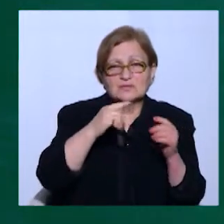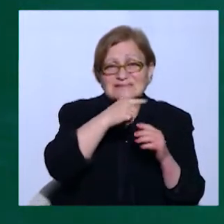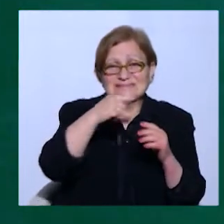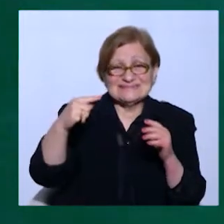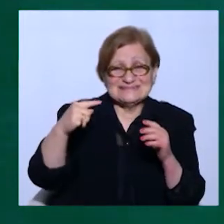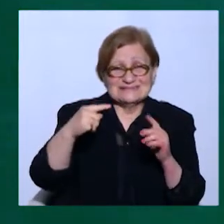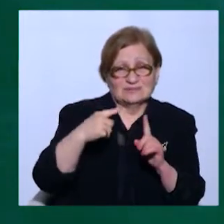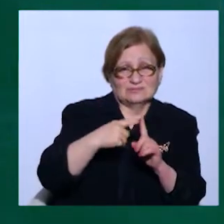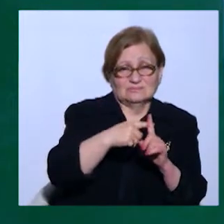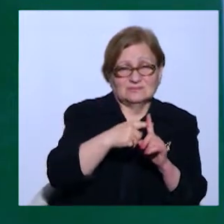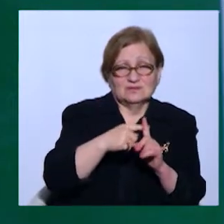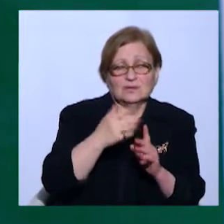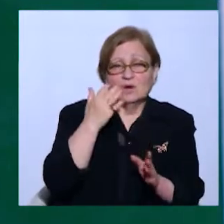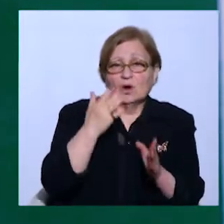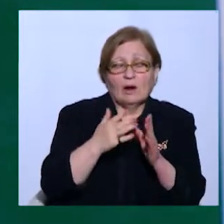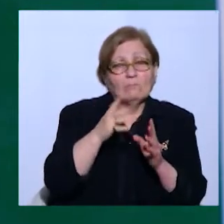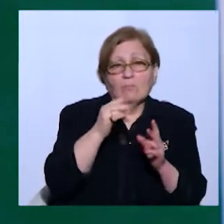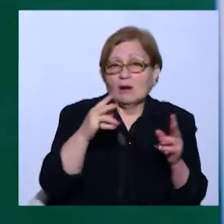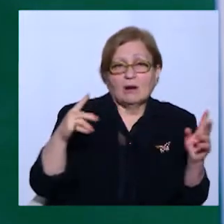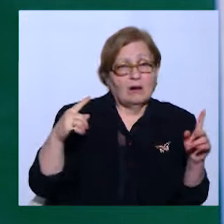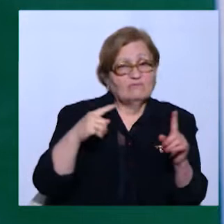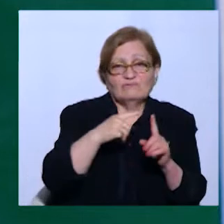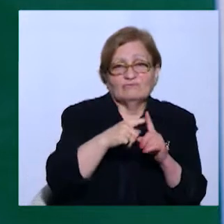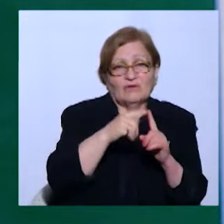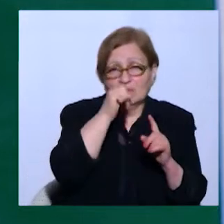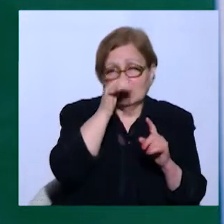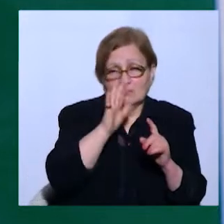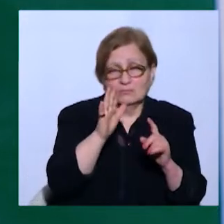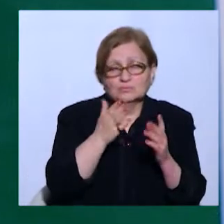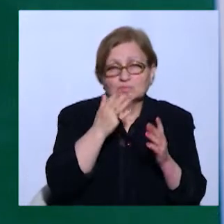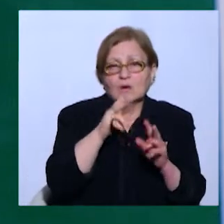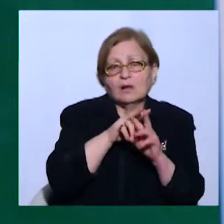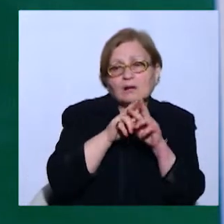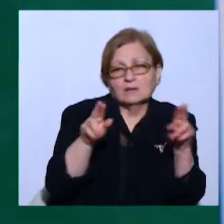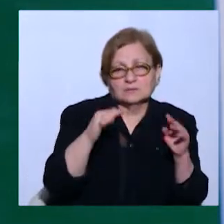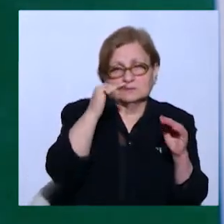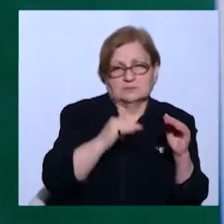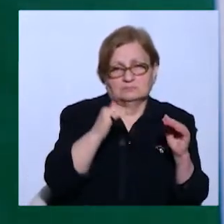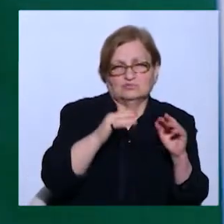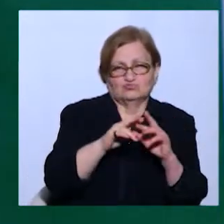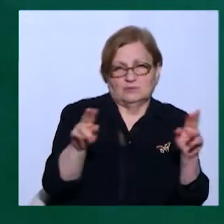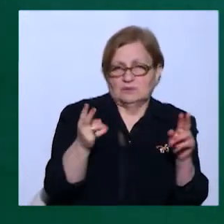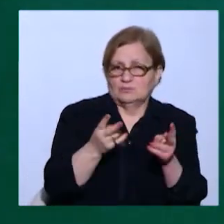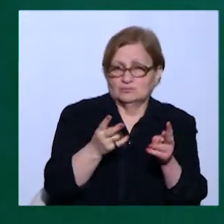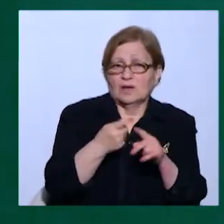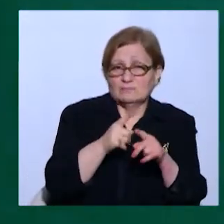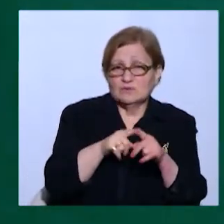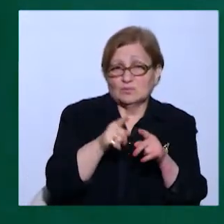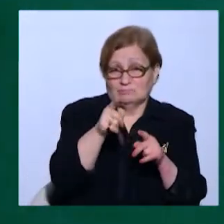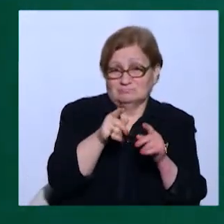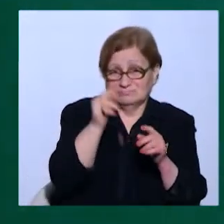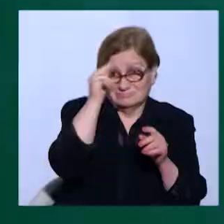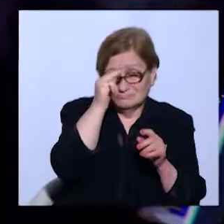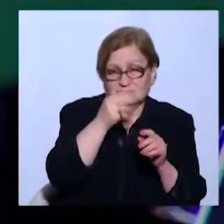ვერ შეკრება ორ წილას თუ არ თუ არ მიიყვანე ერთ ნიშნულზე, ანუ თუ არ გაერთ ნიშნულიანე. მაგალითად,